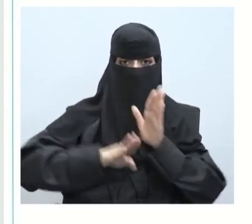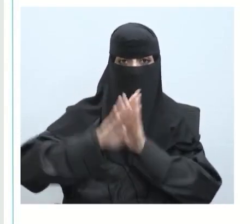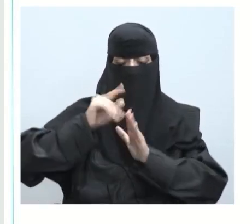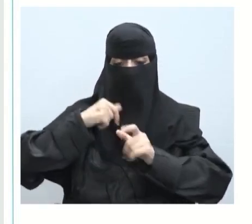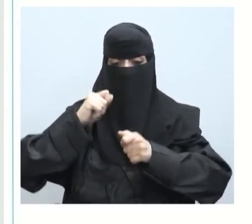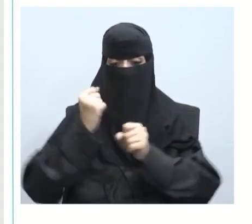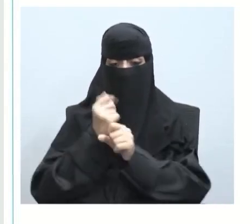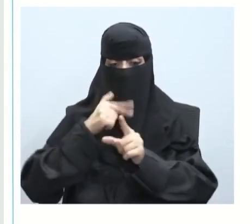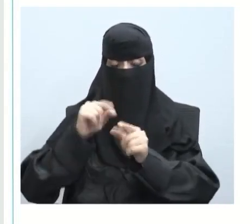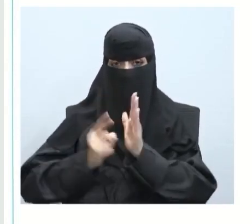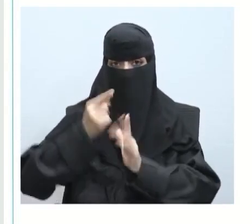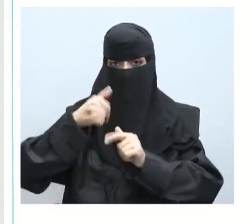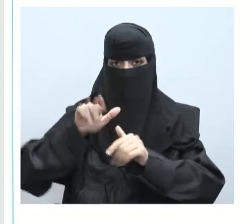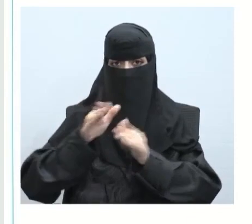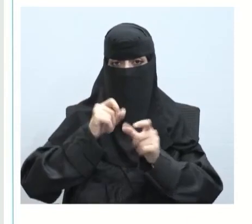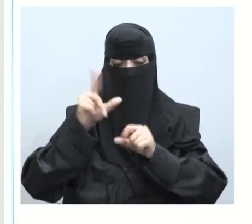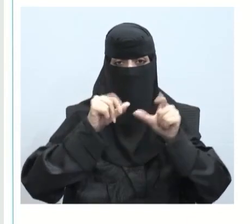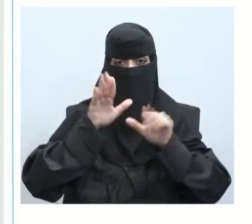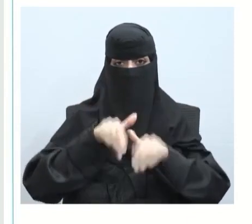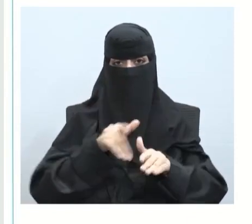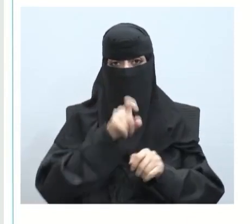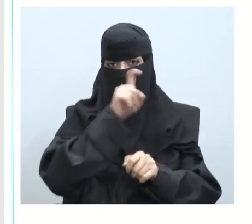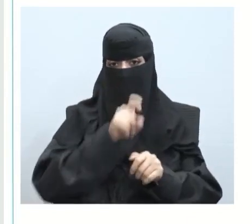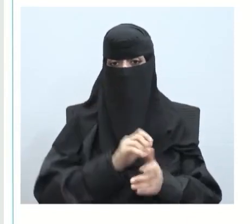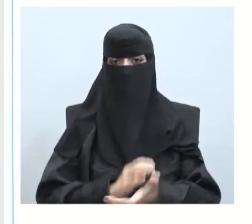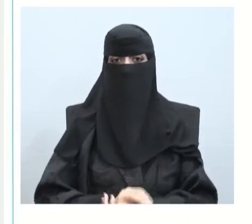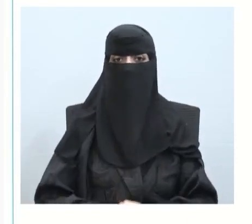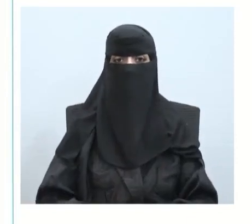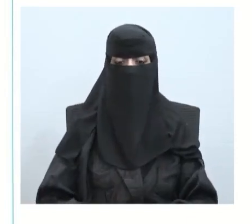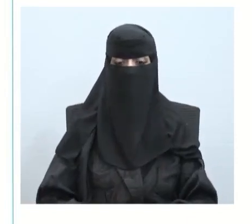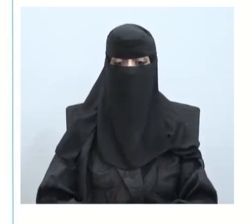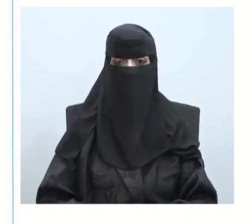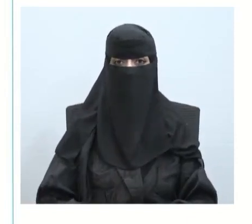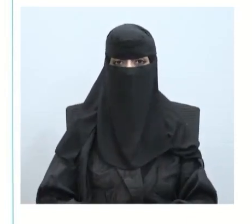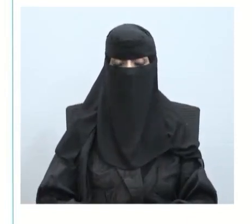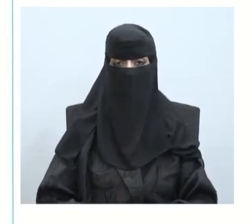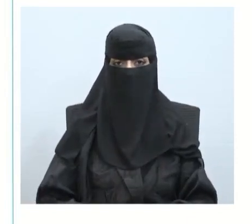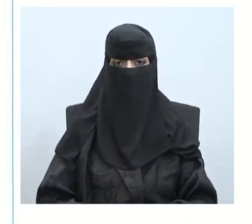النماذج الأولية لإنترنت الأشياء.